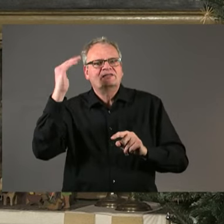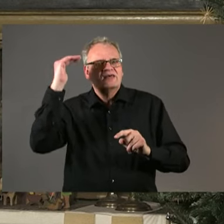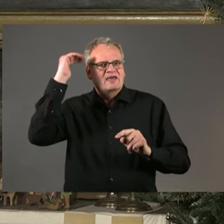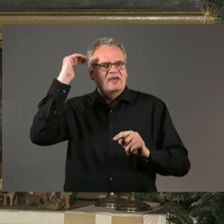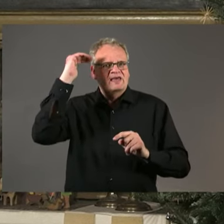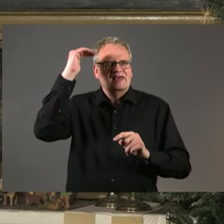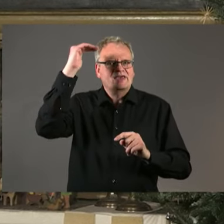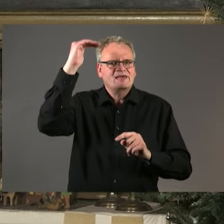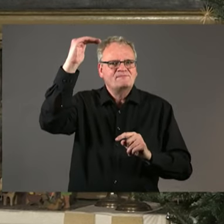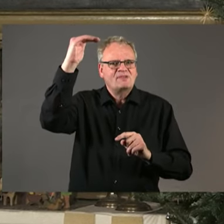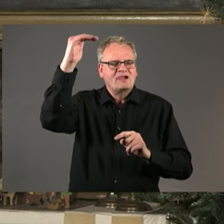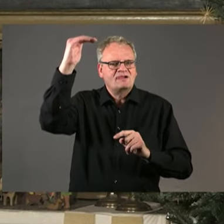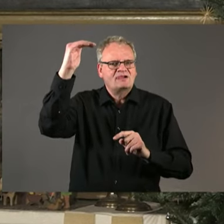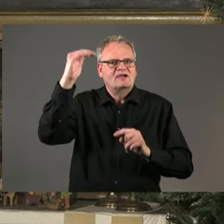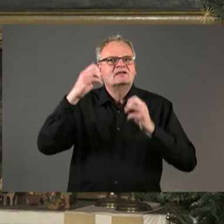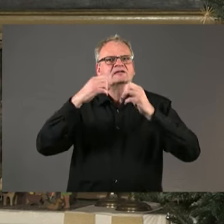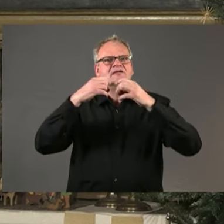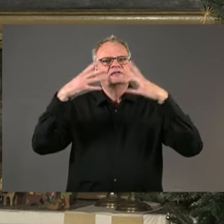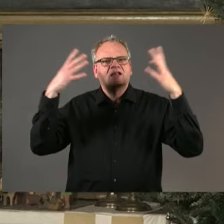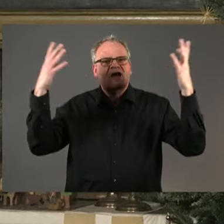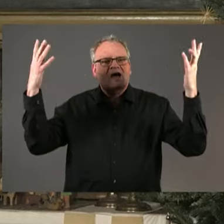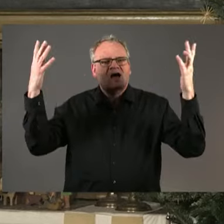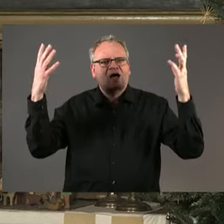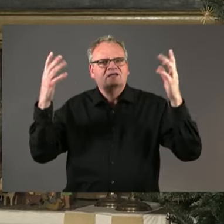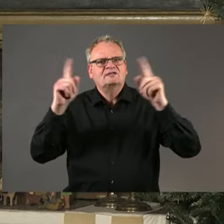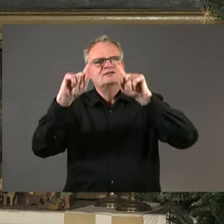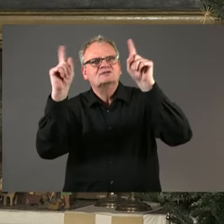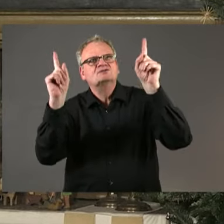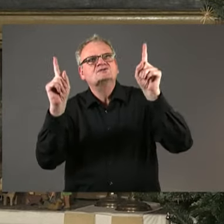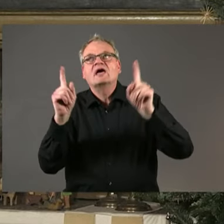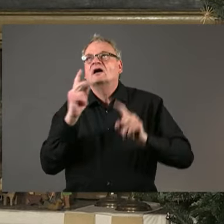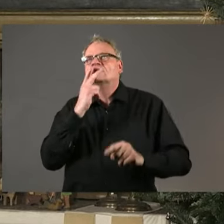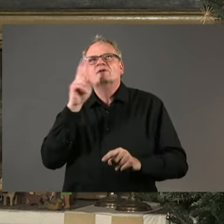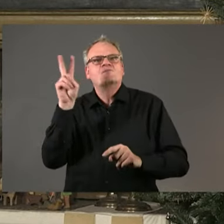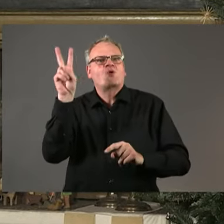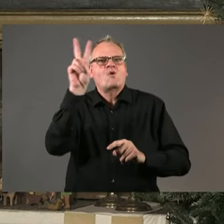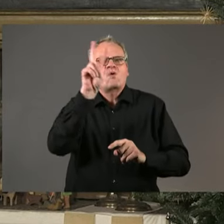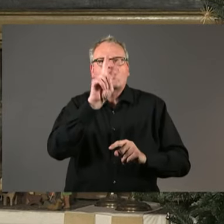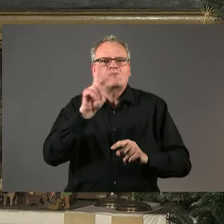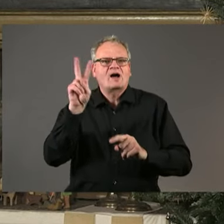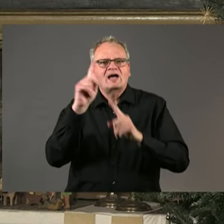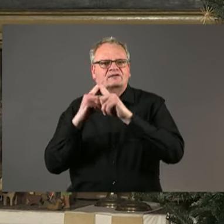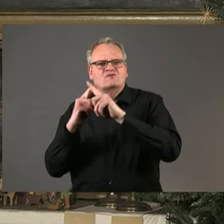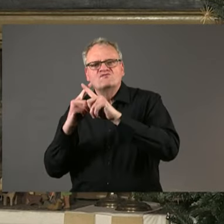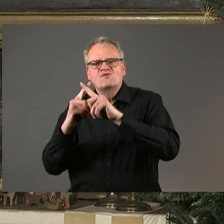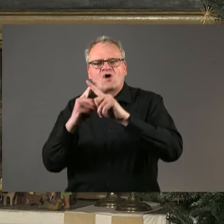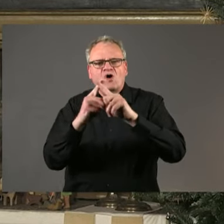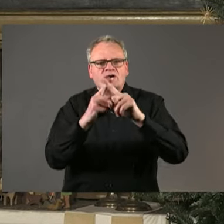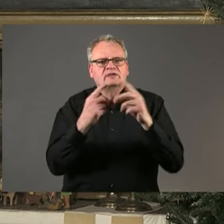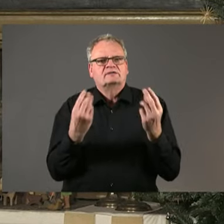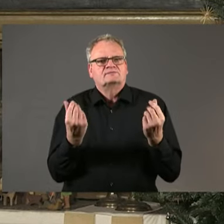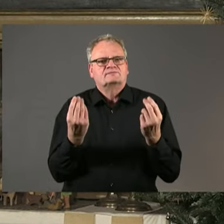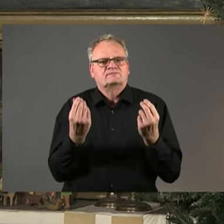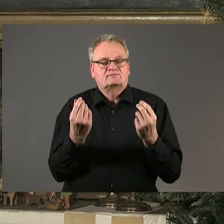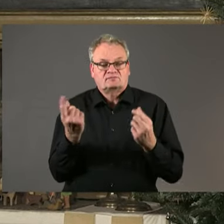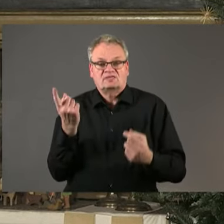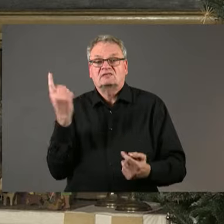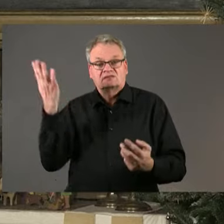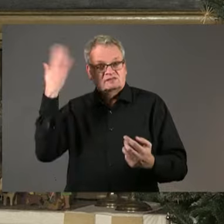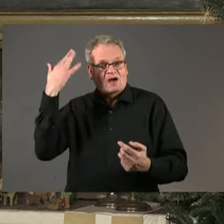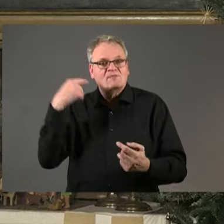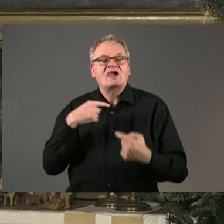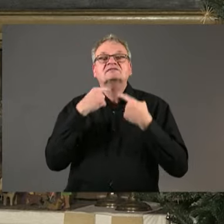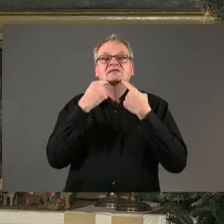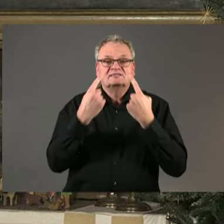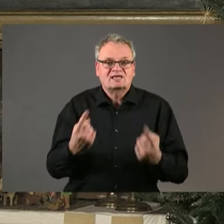Wüstenhimmel Vorderasiens den Lauf der Gestirne am Nachthimmel genau beobachten. Denn sie sind davon überzeugt,